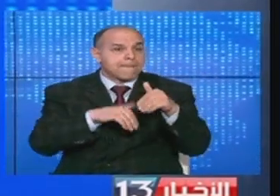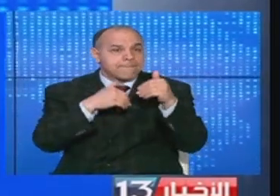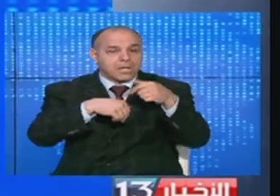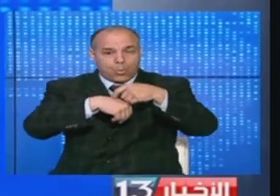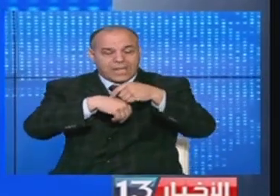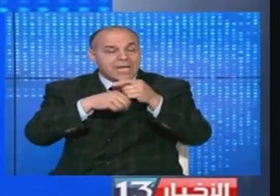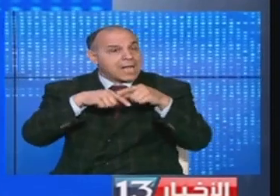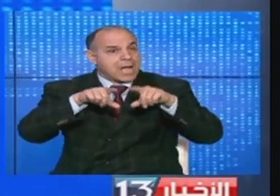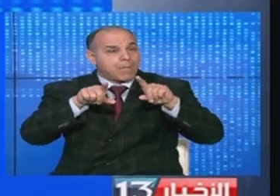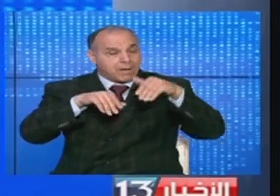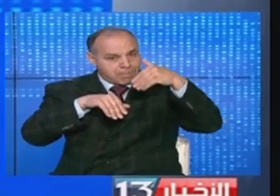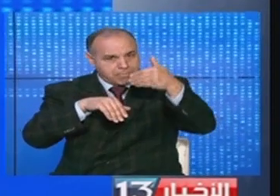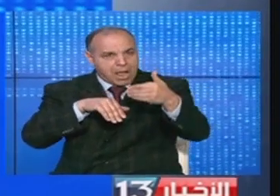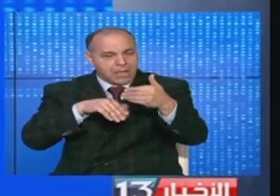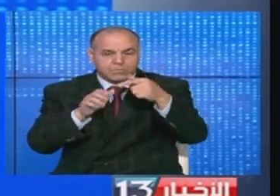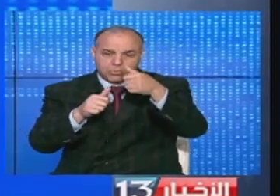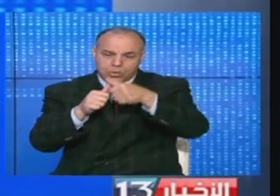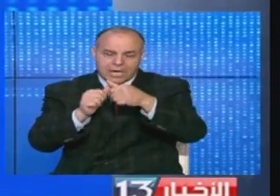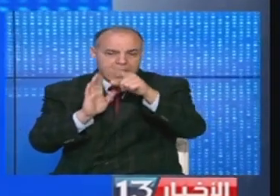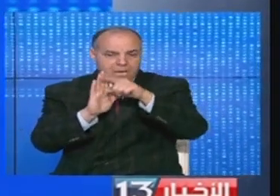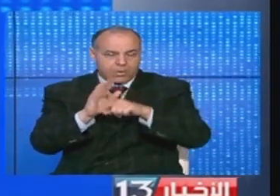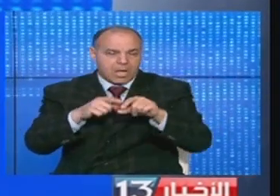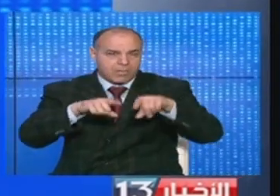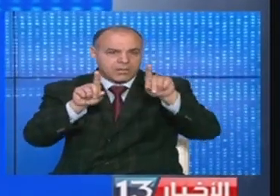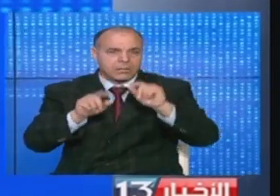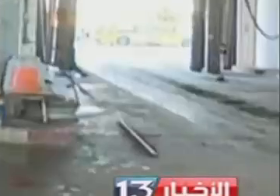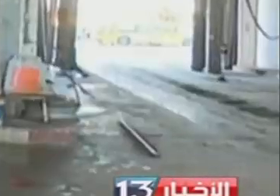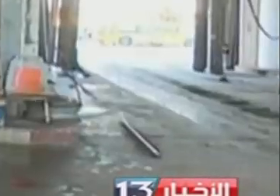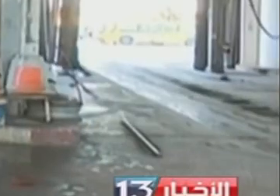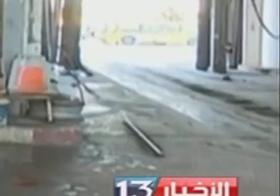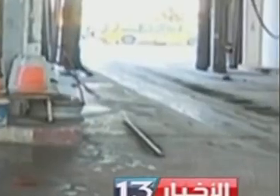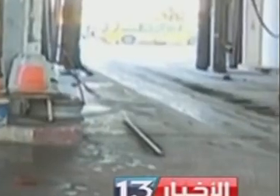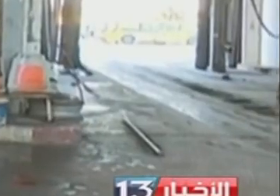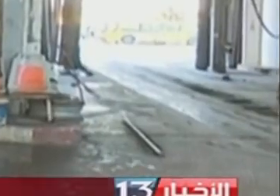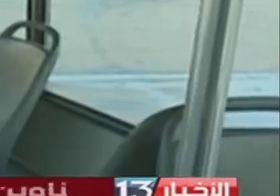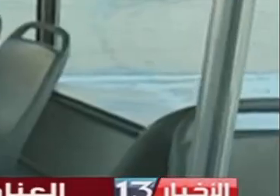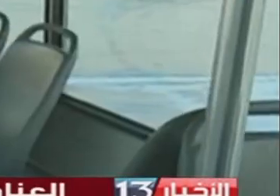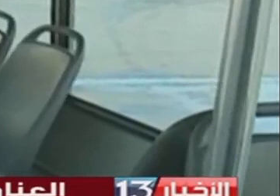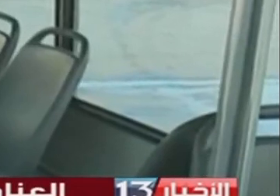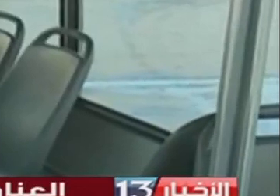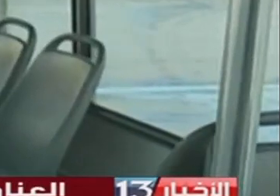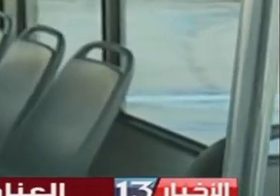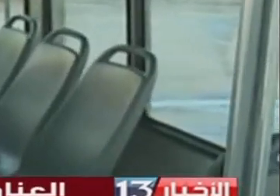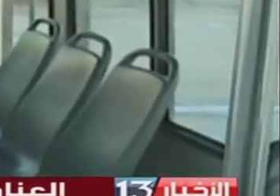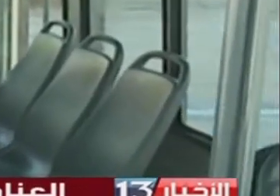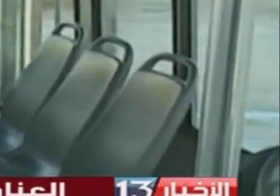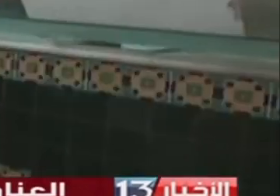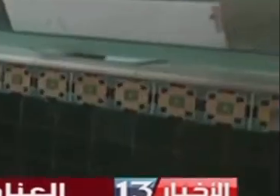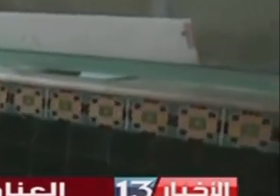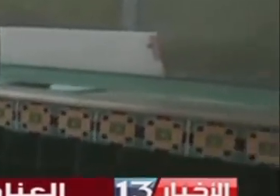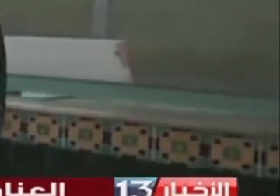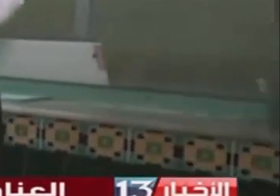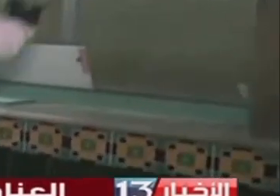مواعيدنا الاخباريه القادمه و نذكركم بعناوين النشره اتخاذ مزيد من الاجراءات الوقائيه